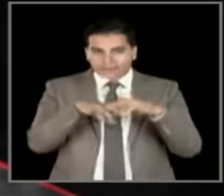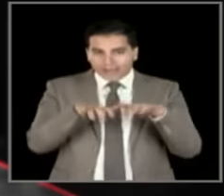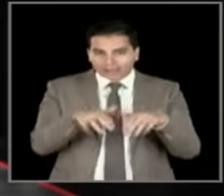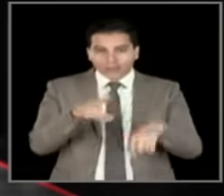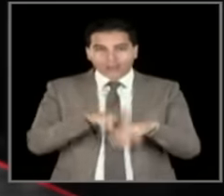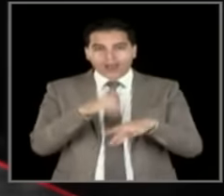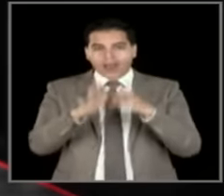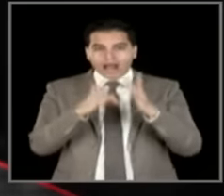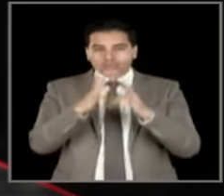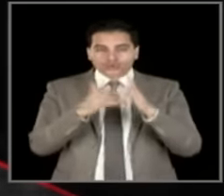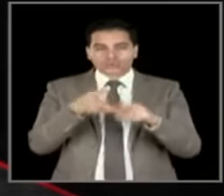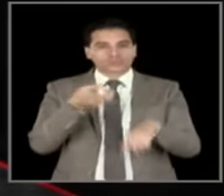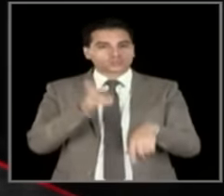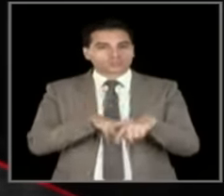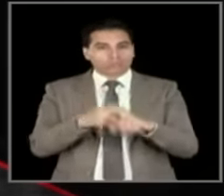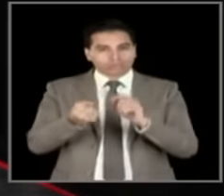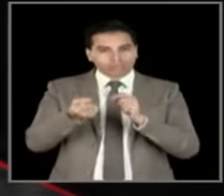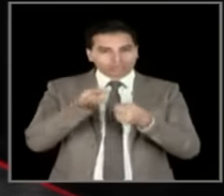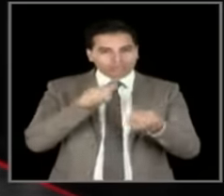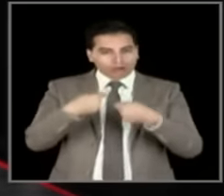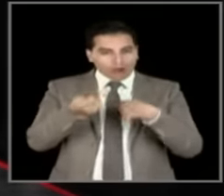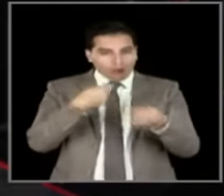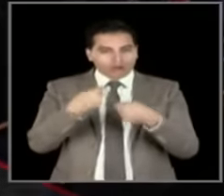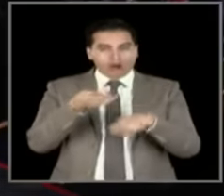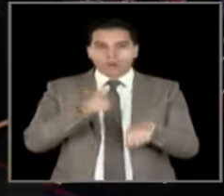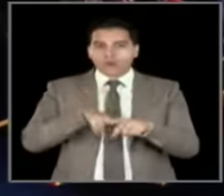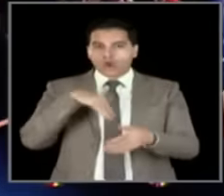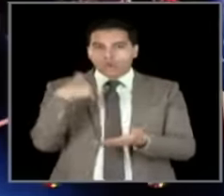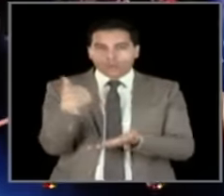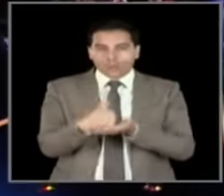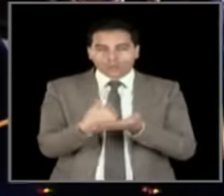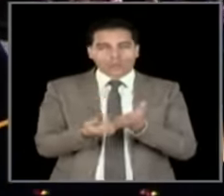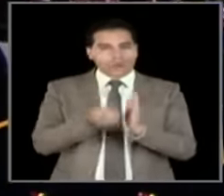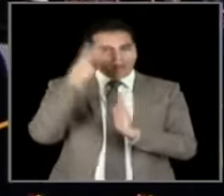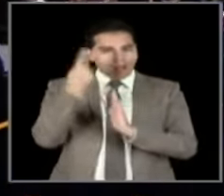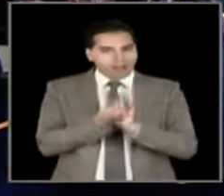الألسن، الآداب، التجارة والحقوق